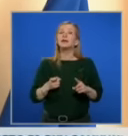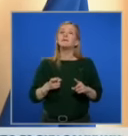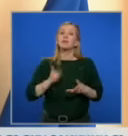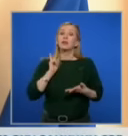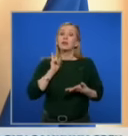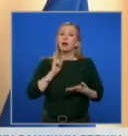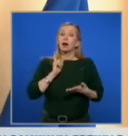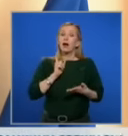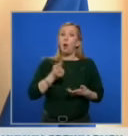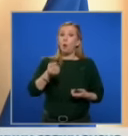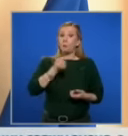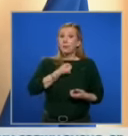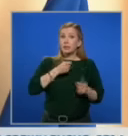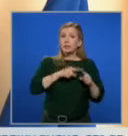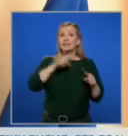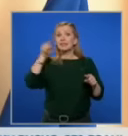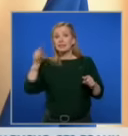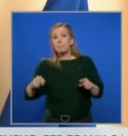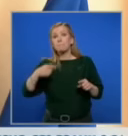отношение на действия на майката на